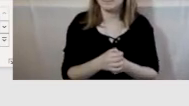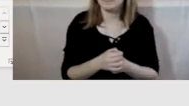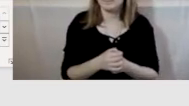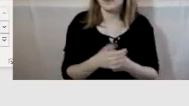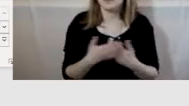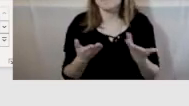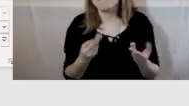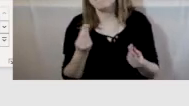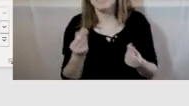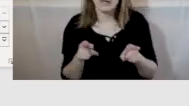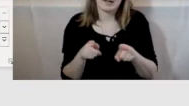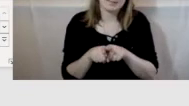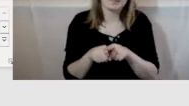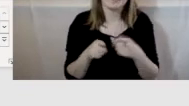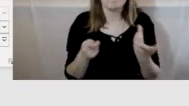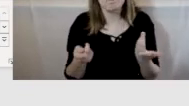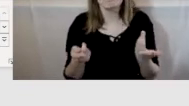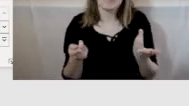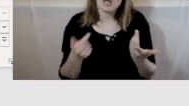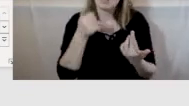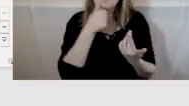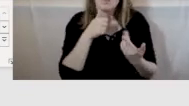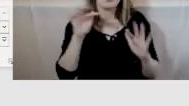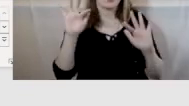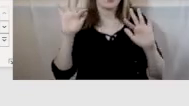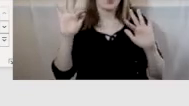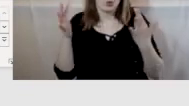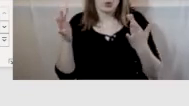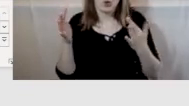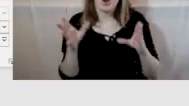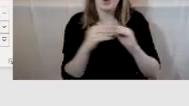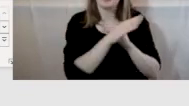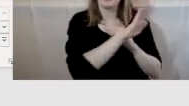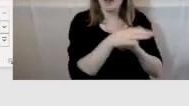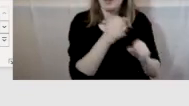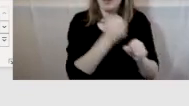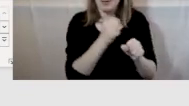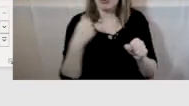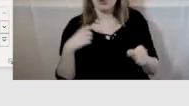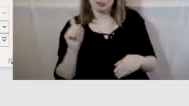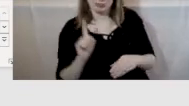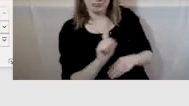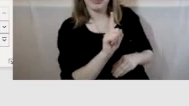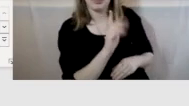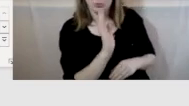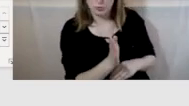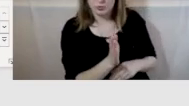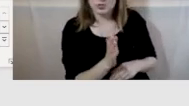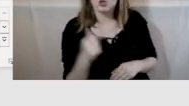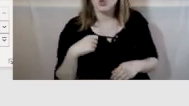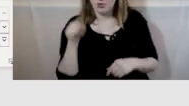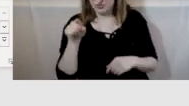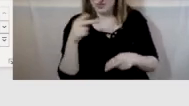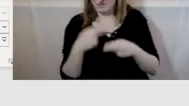kad vis dėlto, jeigu ateina dirbti su mokiniais, tai ateinantis